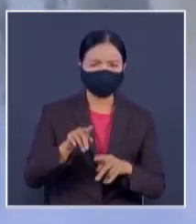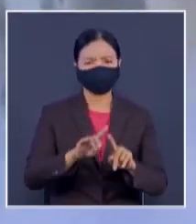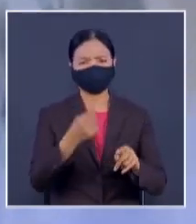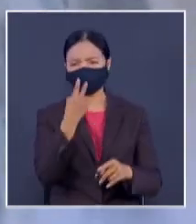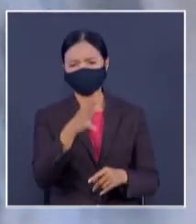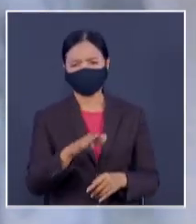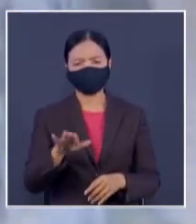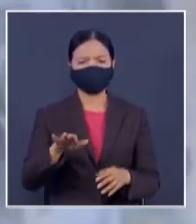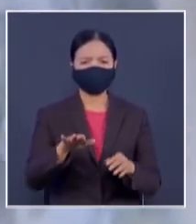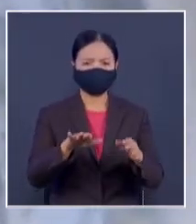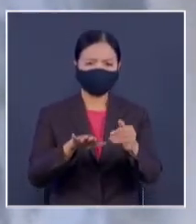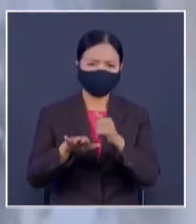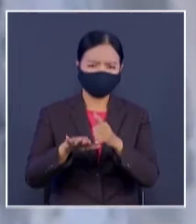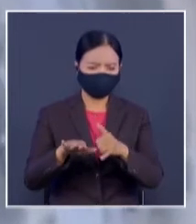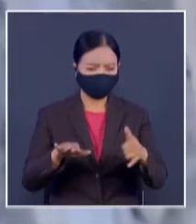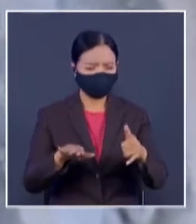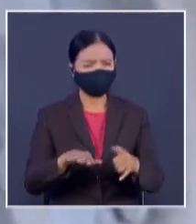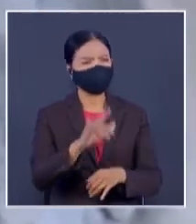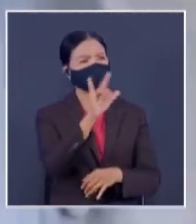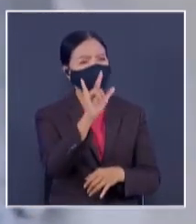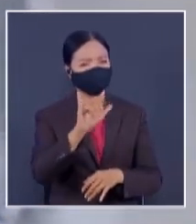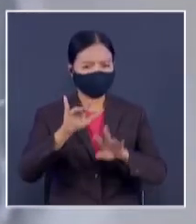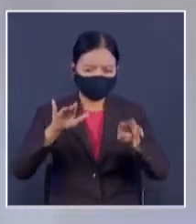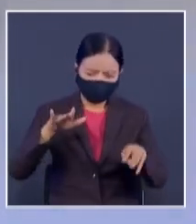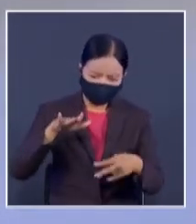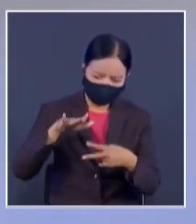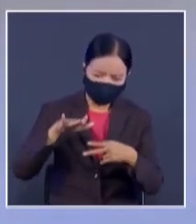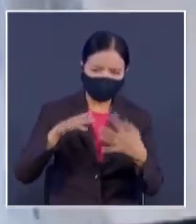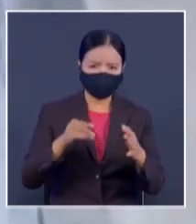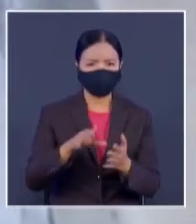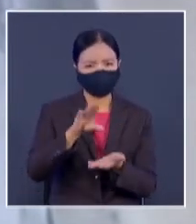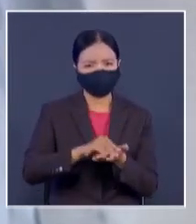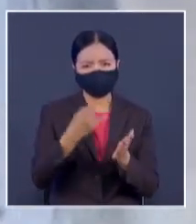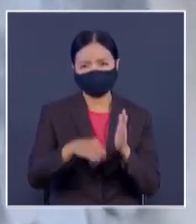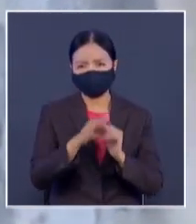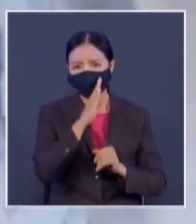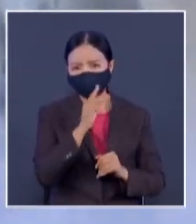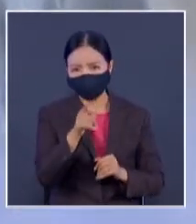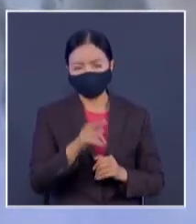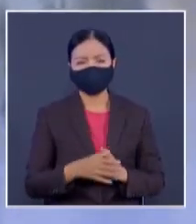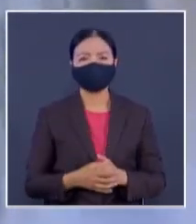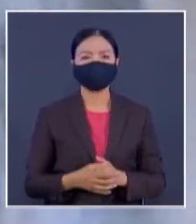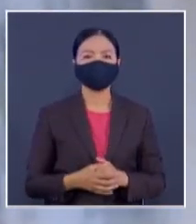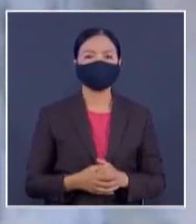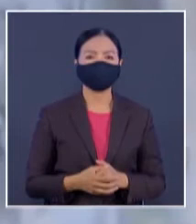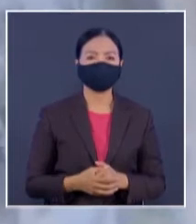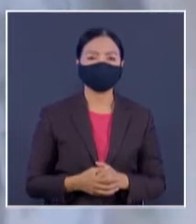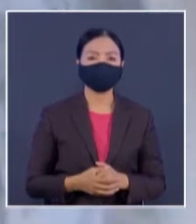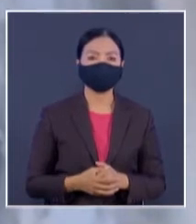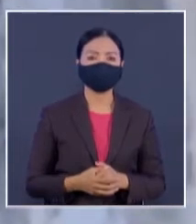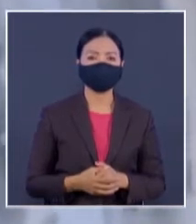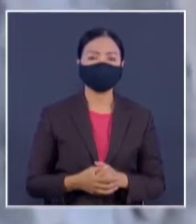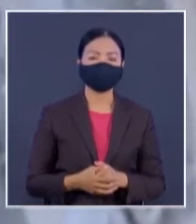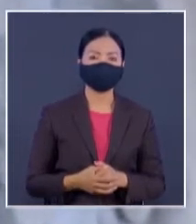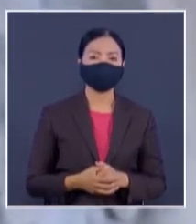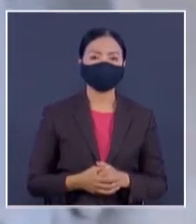ะเนี่ยครับก็เป็นประเด็นนะครับว่าที่ให้ข้อมูลเนี่ยให้ข้อมูลเท็จหรือเปล่า ทีมงานดูไหมทีมงาน นะครับอ๋อทีมงานลงไป